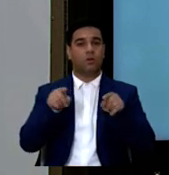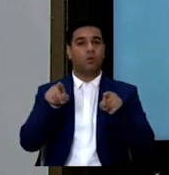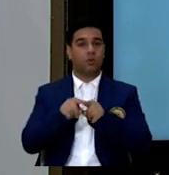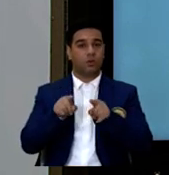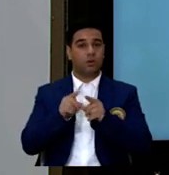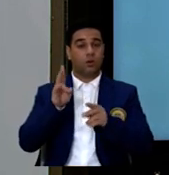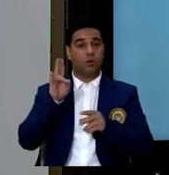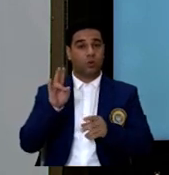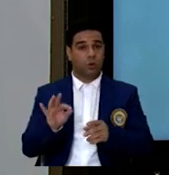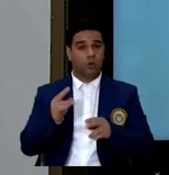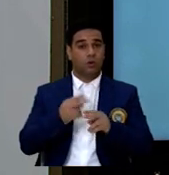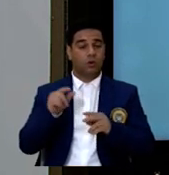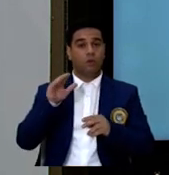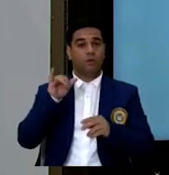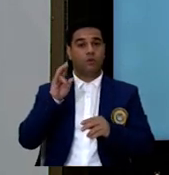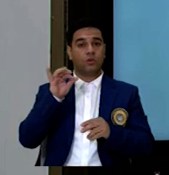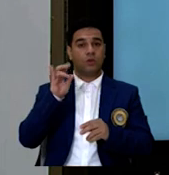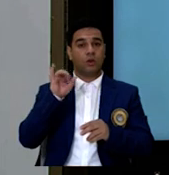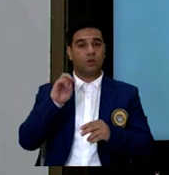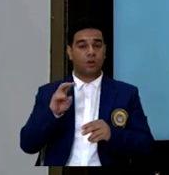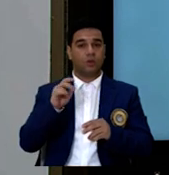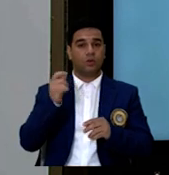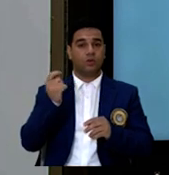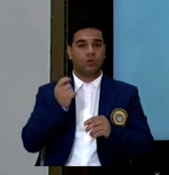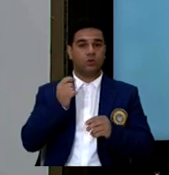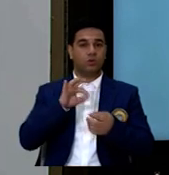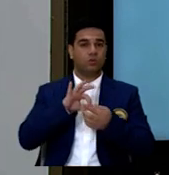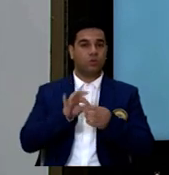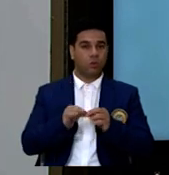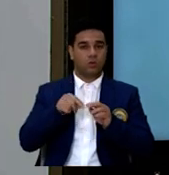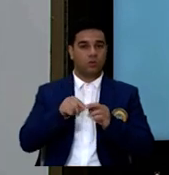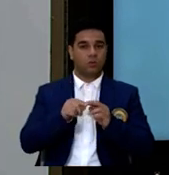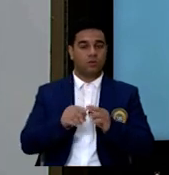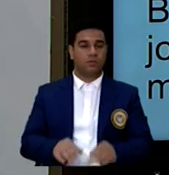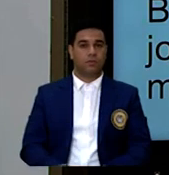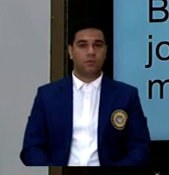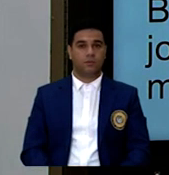o'xshash, lekin funksional jihatdan ancha murakkab tuzilgan.